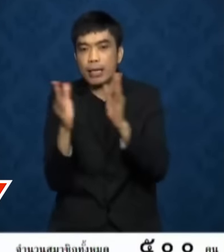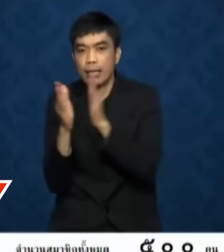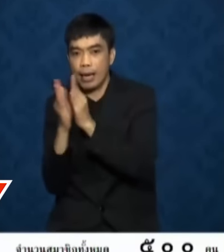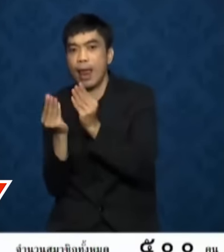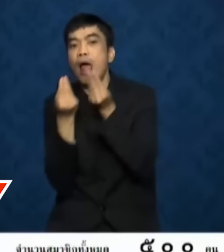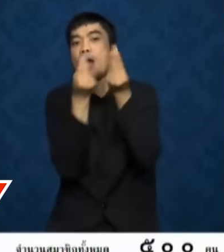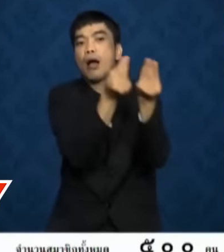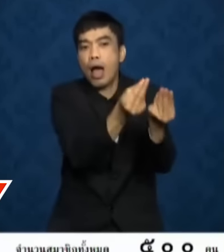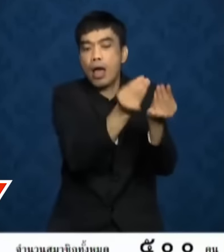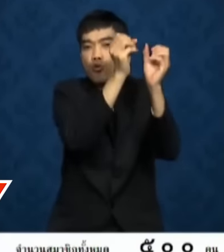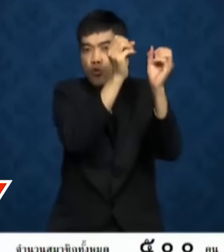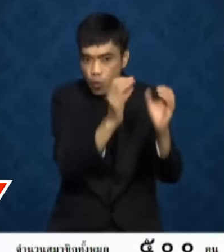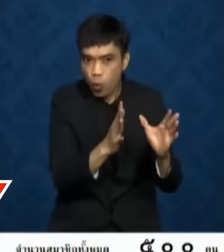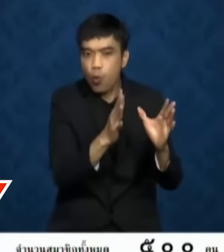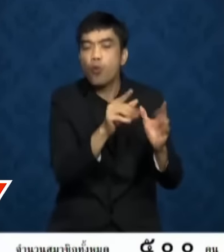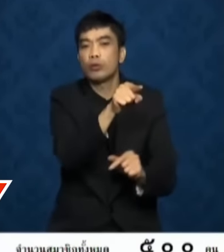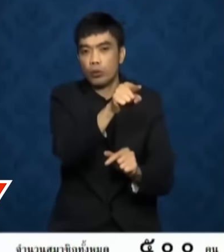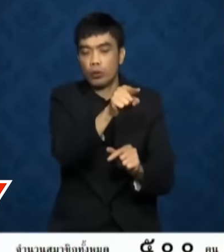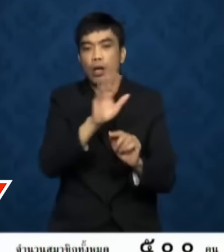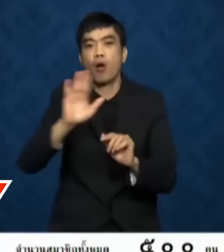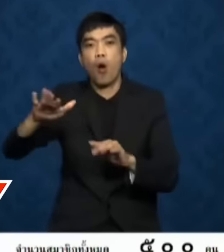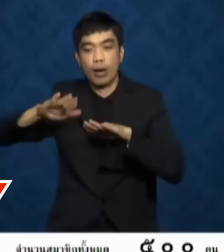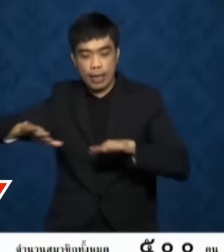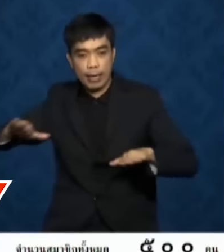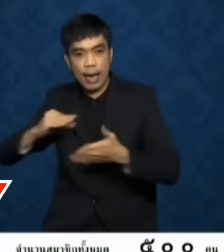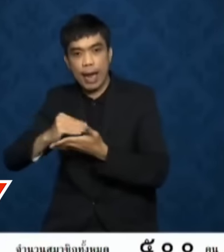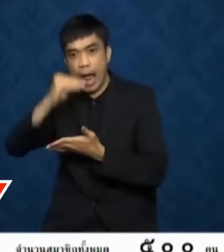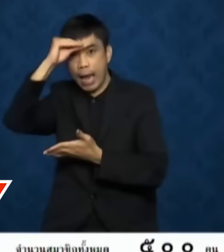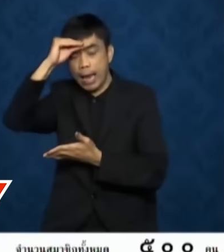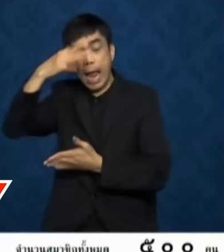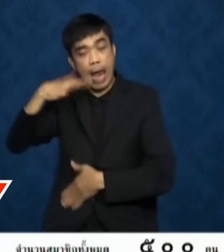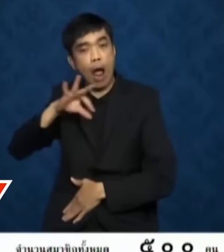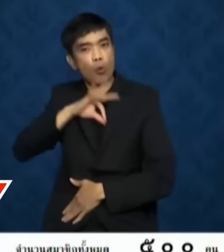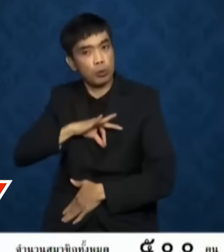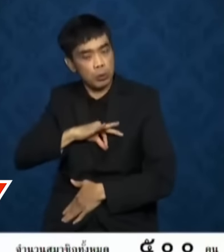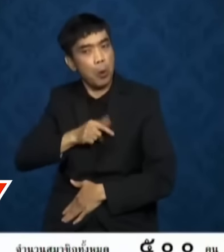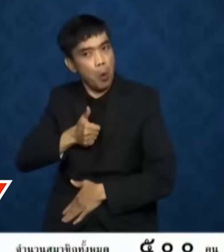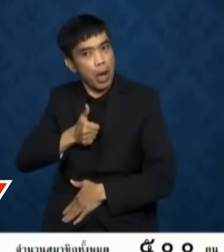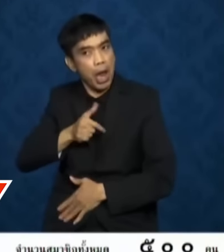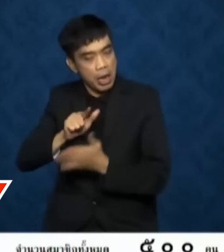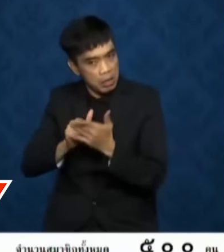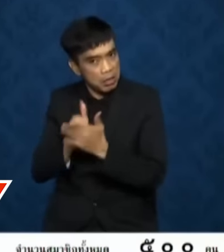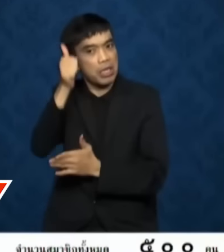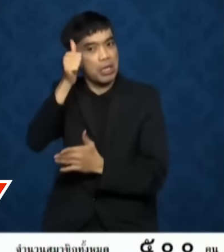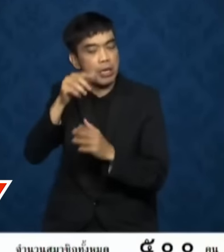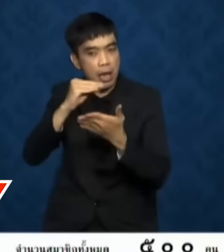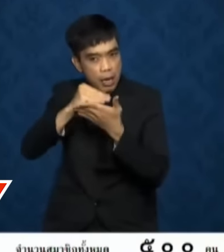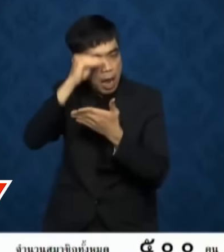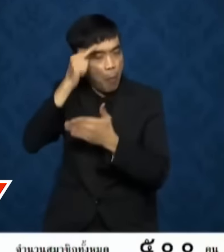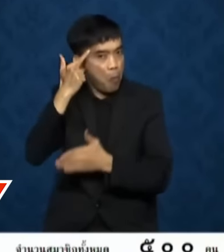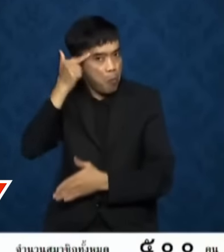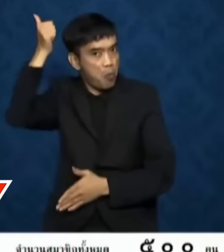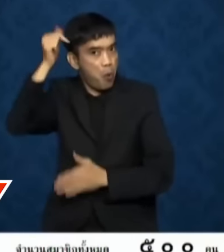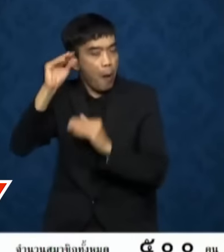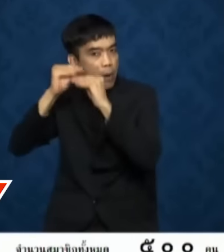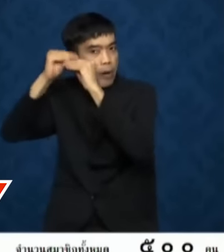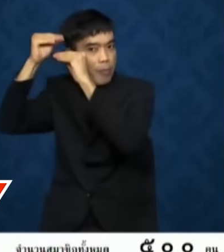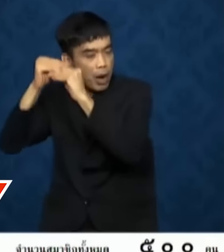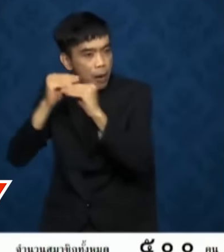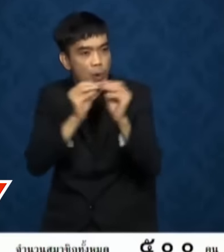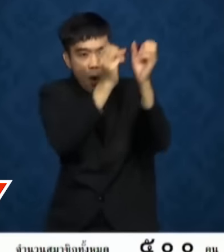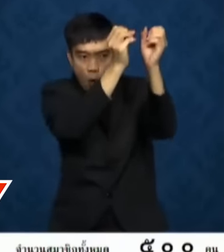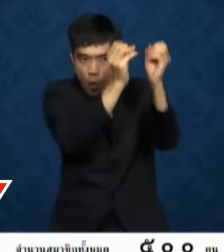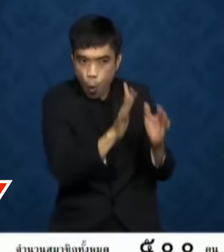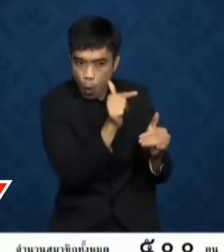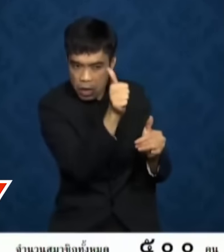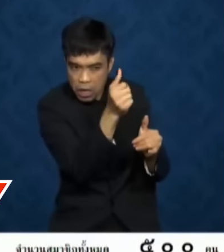ความยึดโยงกับผลลัพธ์หรือว่าผลสัมฤทธิ์ของผู้เรียนและความพึงพอใจของนักเรียนมากขึ้นในฐานะผู้รับบริการการศึกษาห